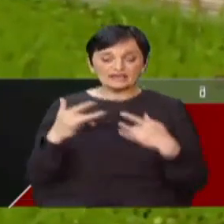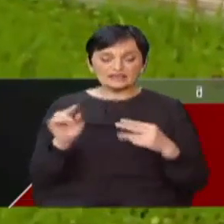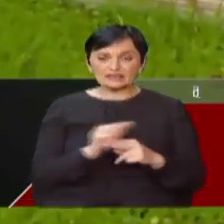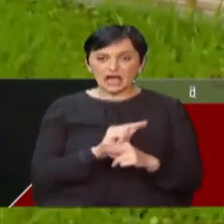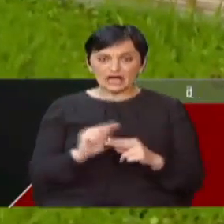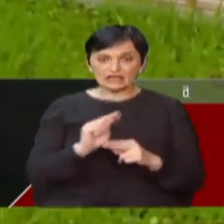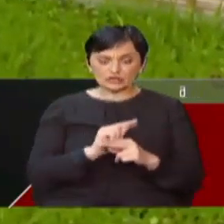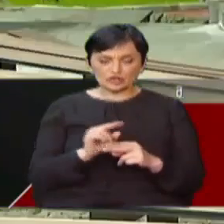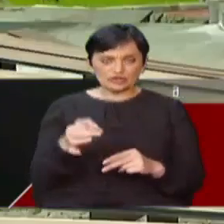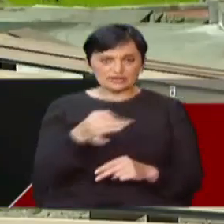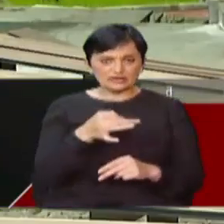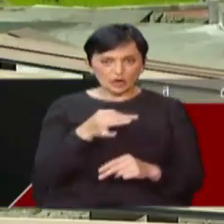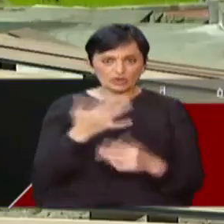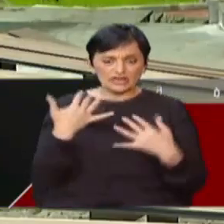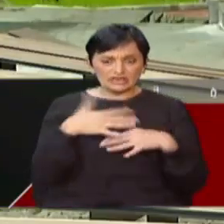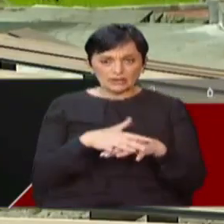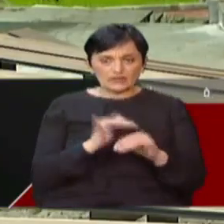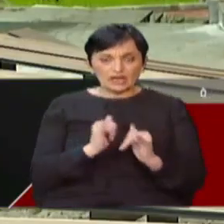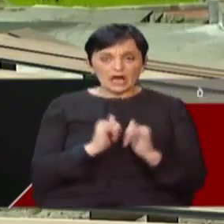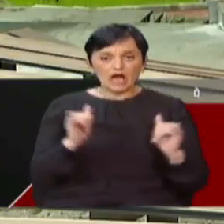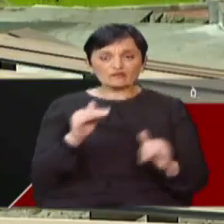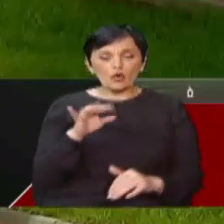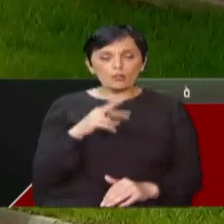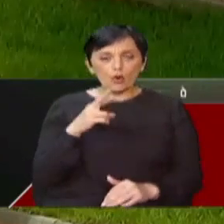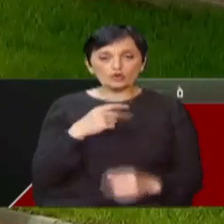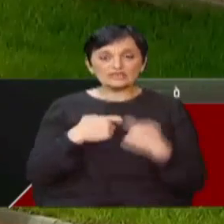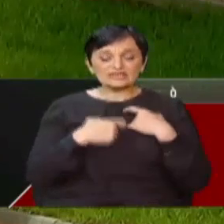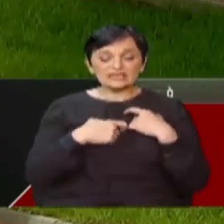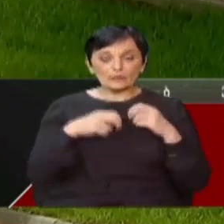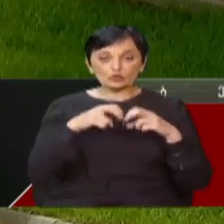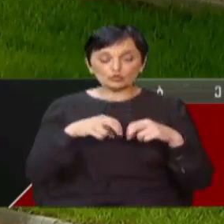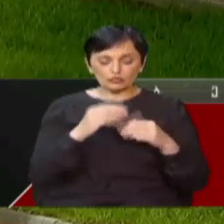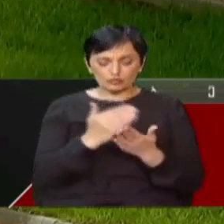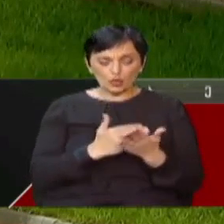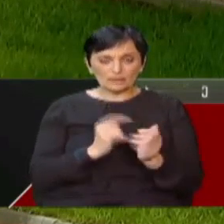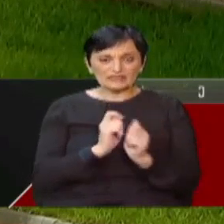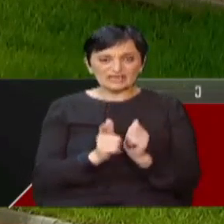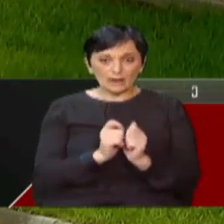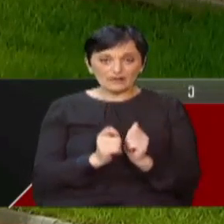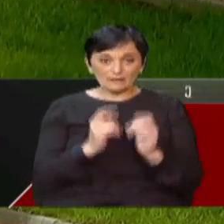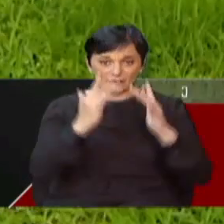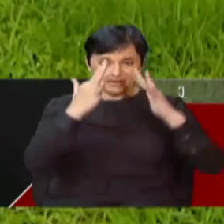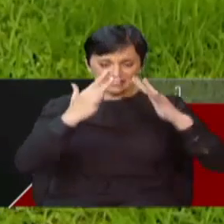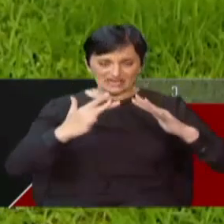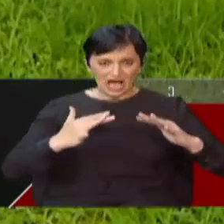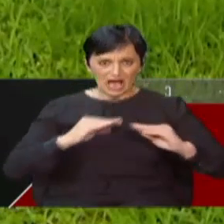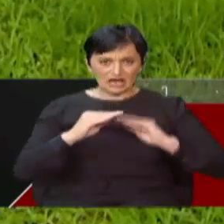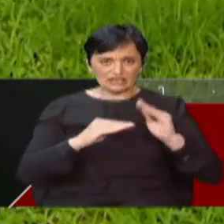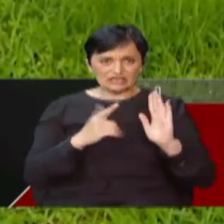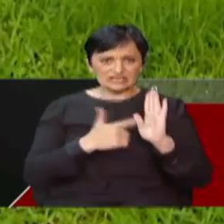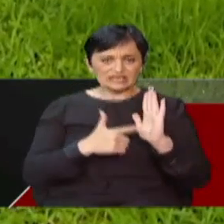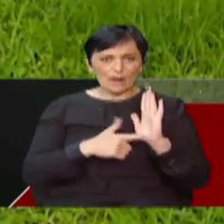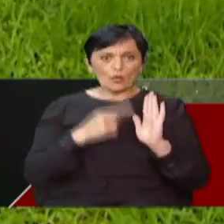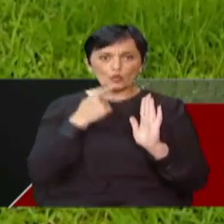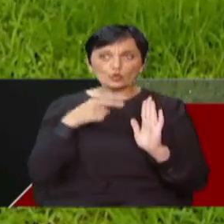sareabilitatsio samushaoebi regionebis integrirebuli ganvitarebis fondis sapilote programit dafinansdeba. Nadzunari daakhloebit 70